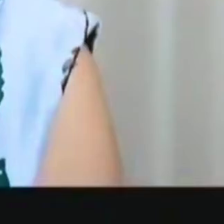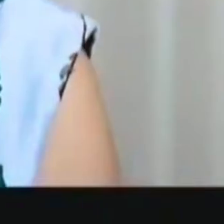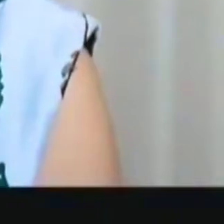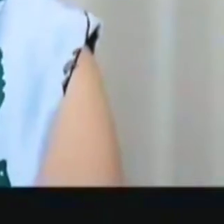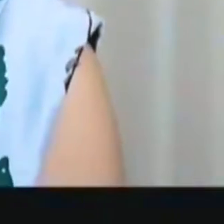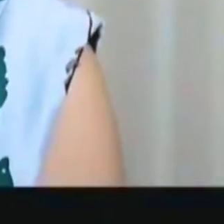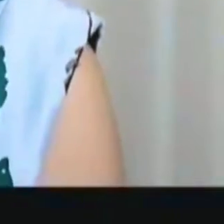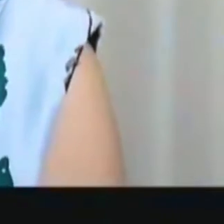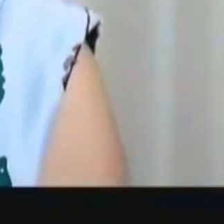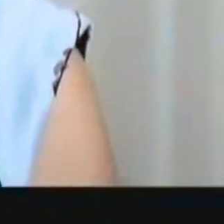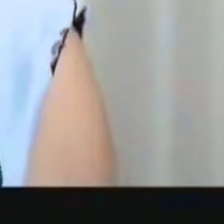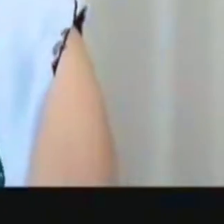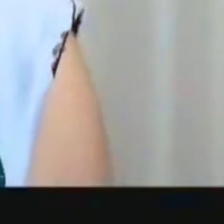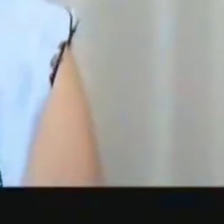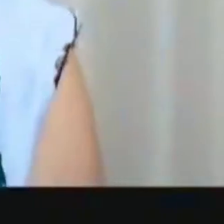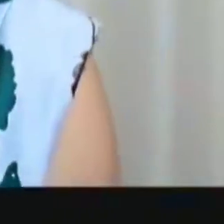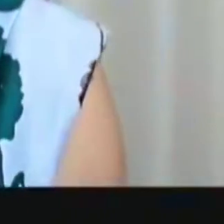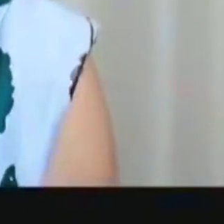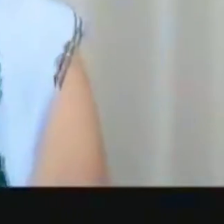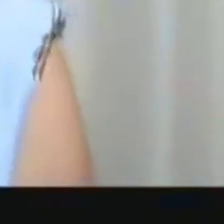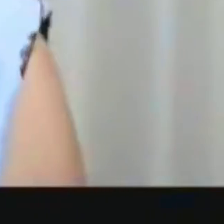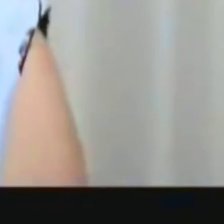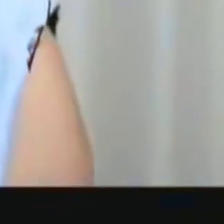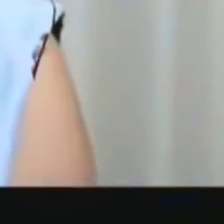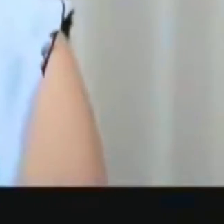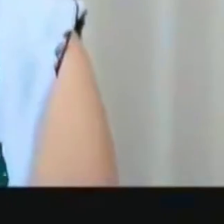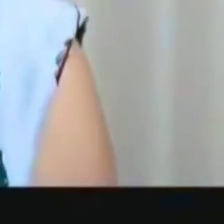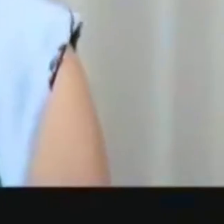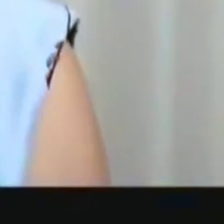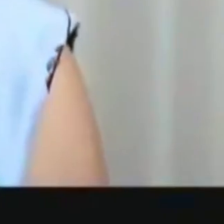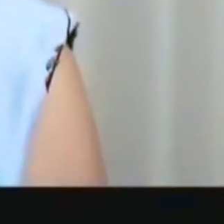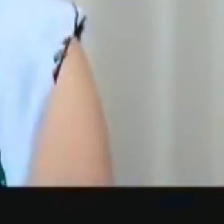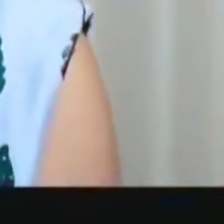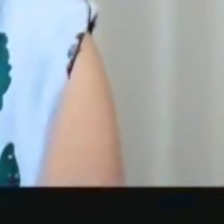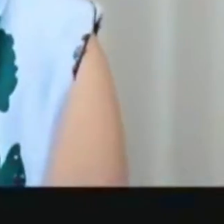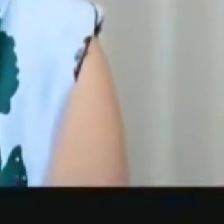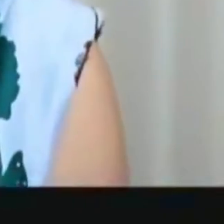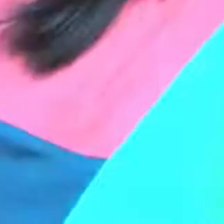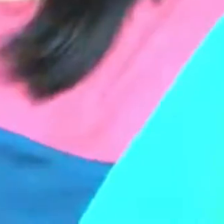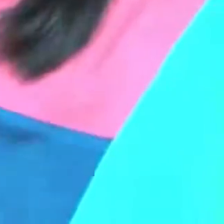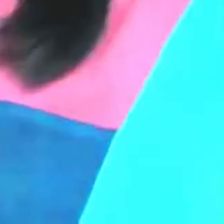tiap hari pasti